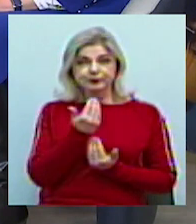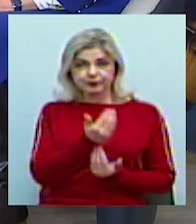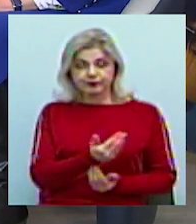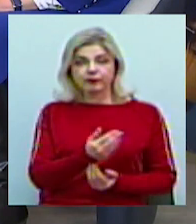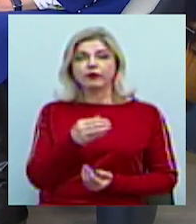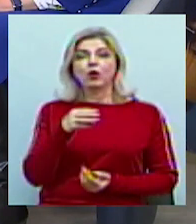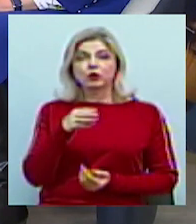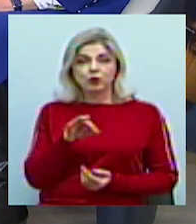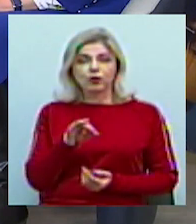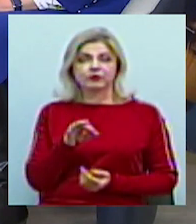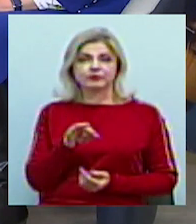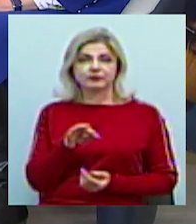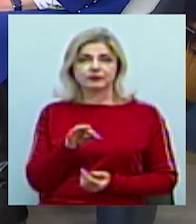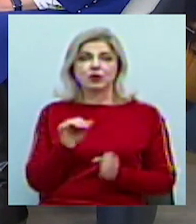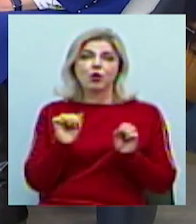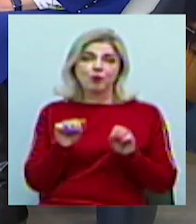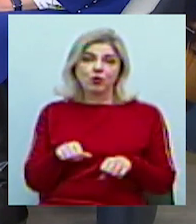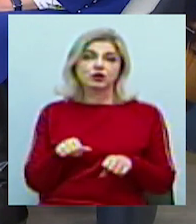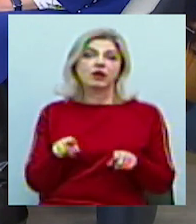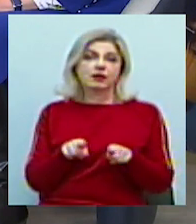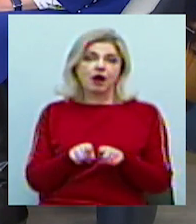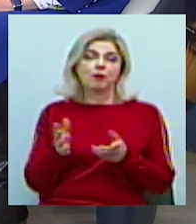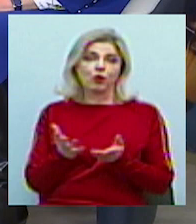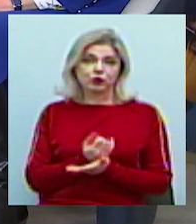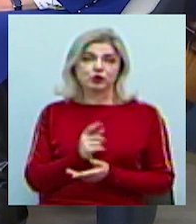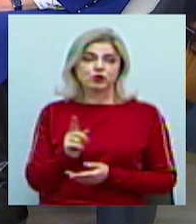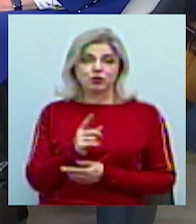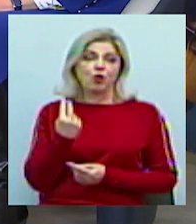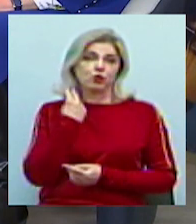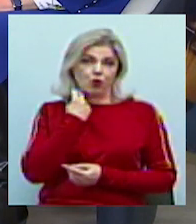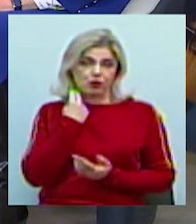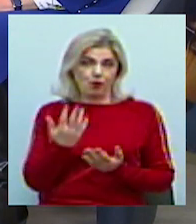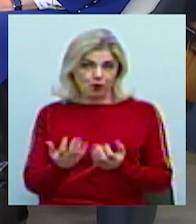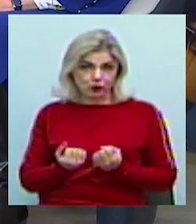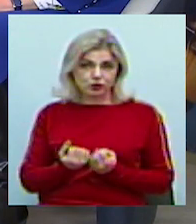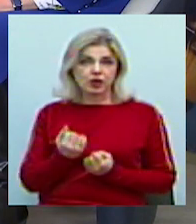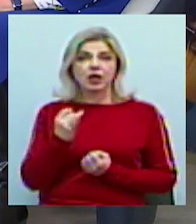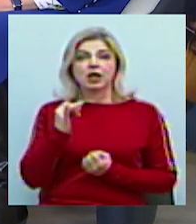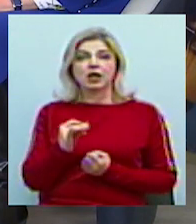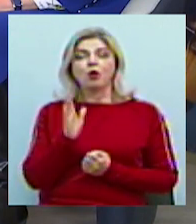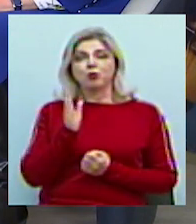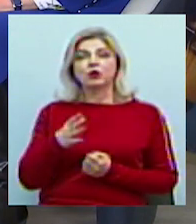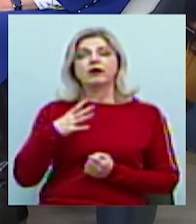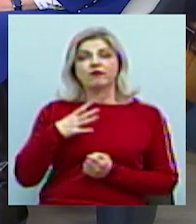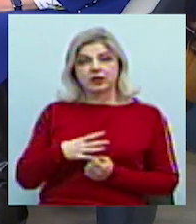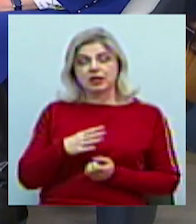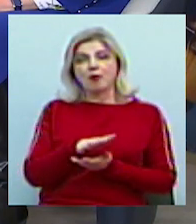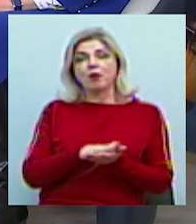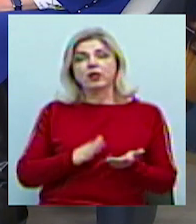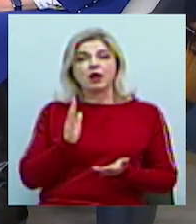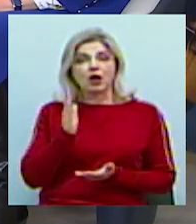то таким чином може статися, що відбудеться певний борг, да, для людини, і ми будемо змушені в